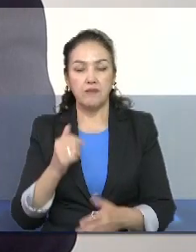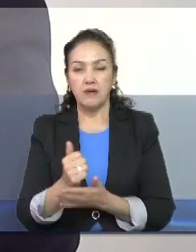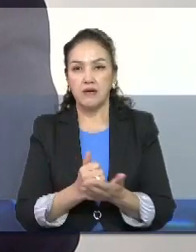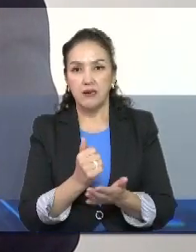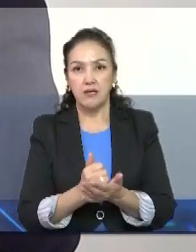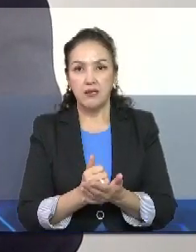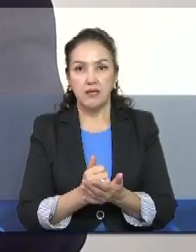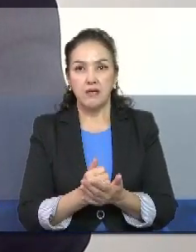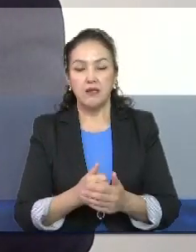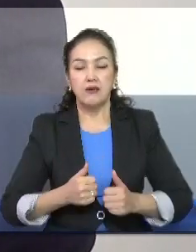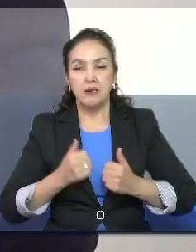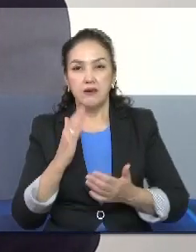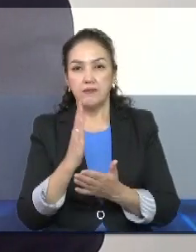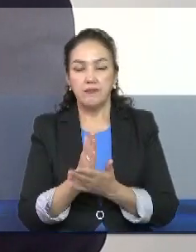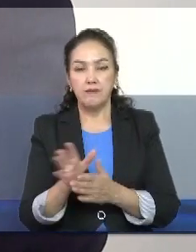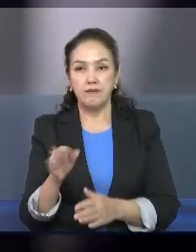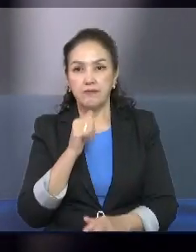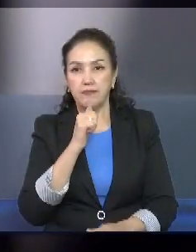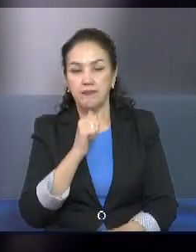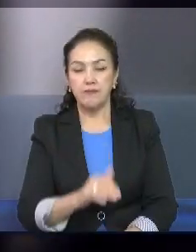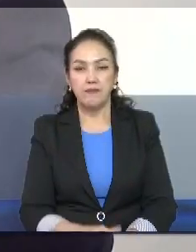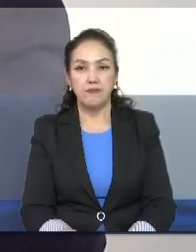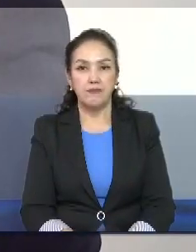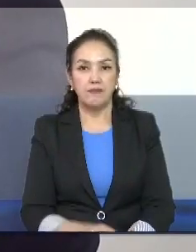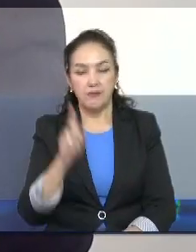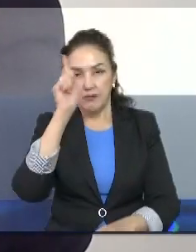резервіне ниетіміз бар, бағымыз сынаймыз. Осы